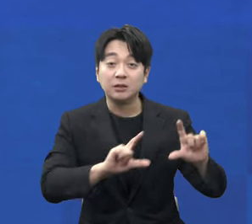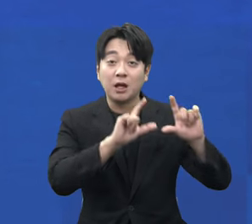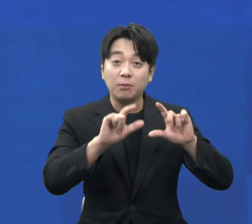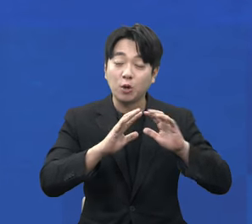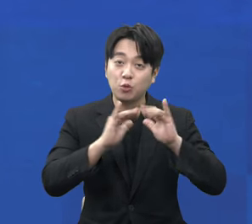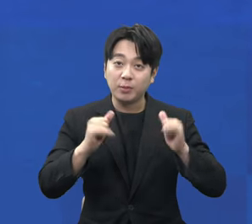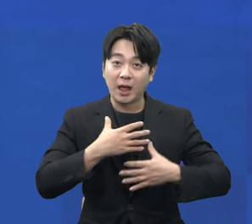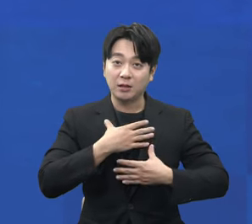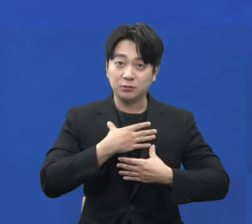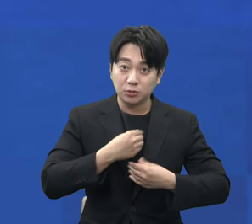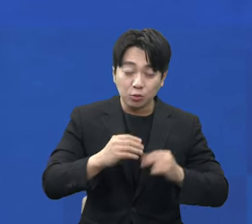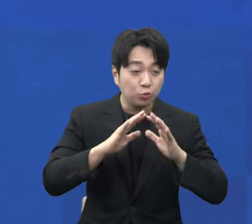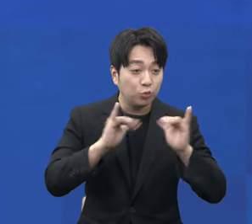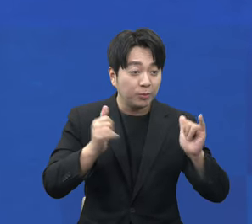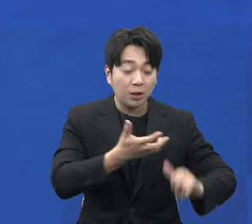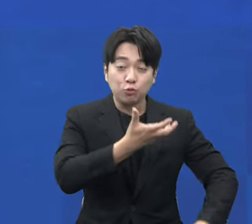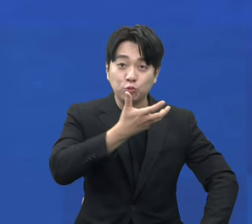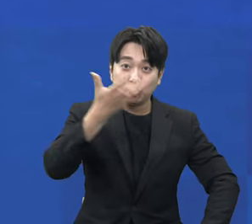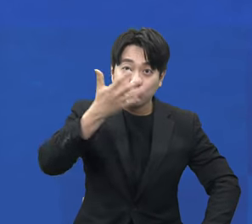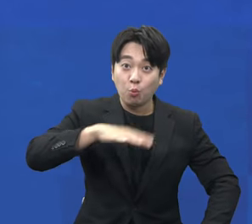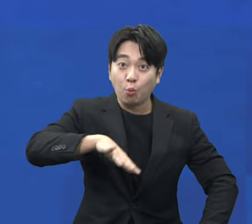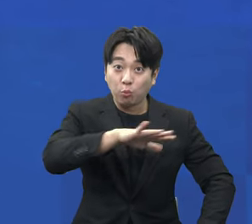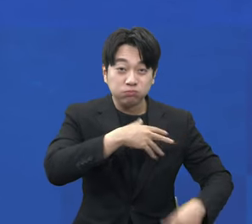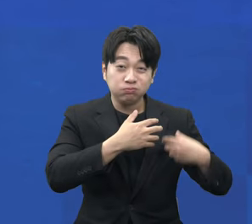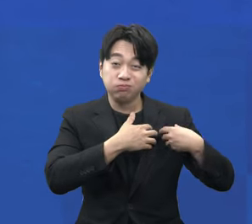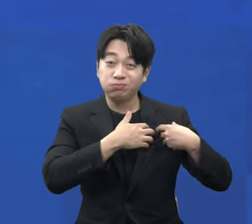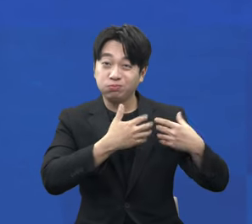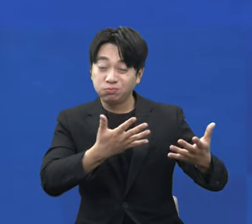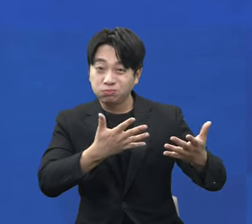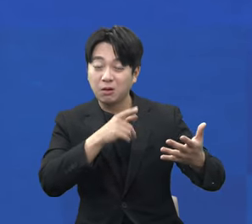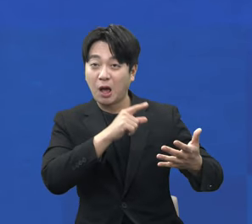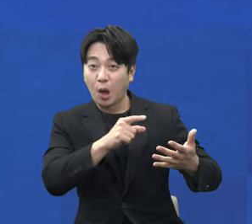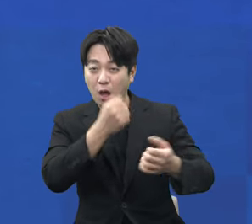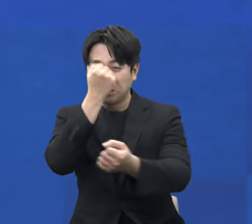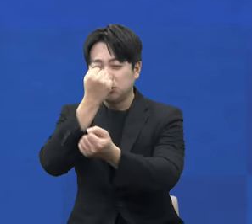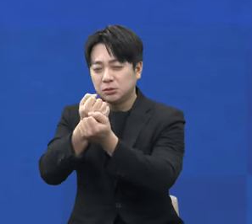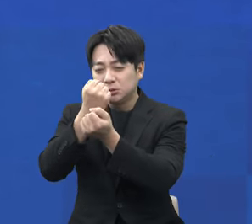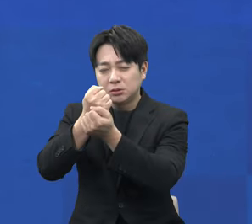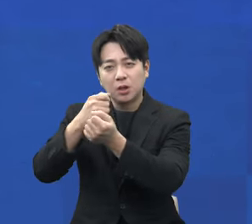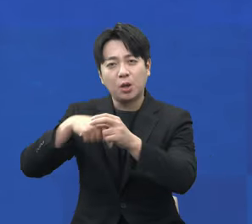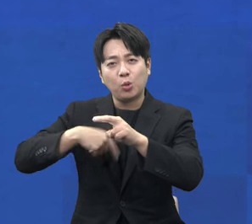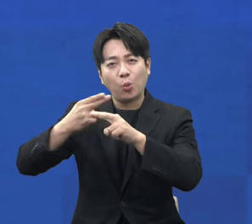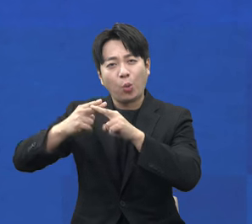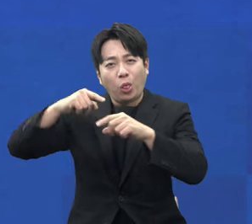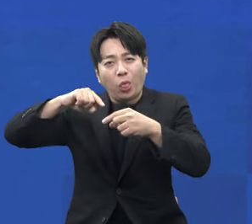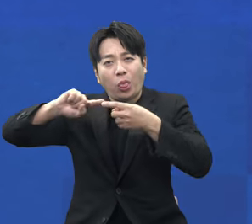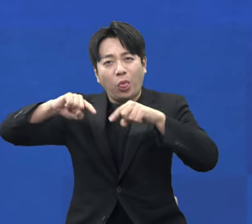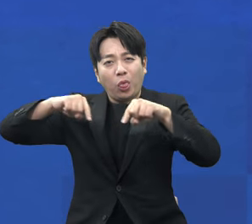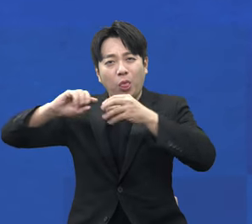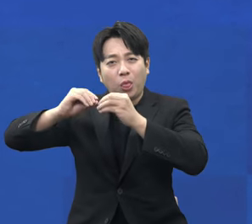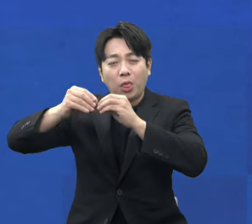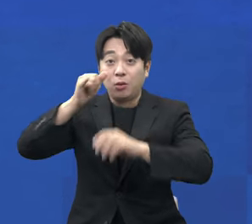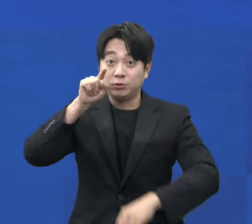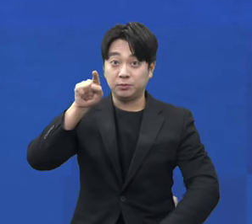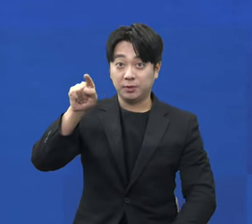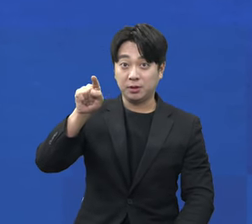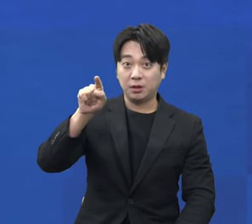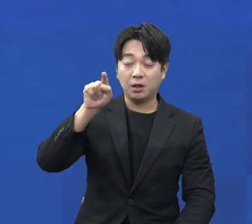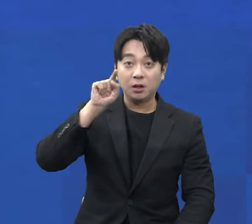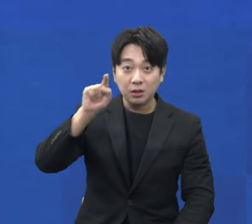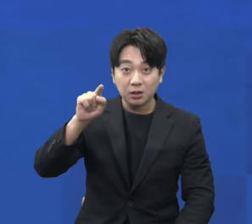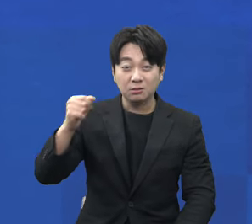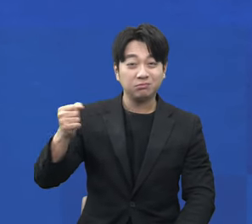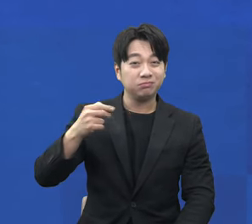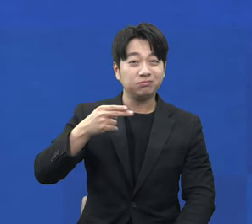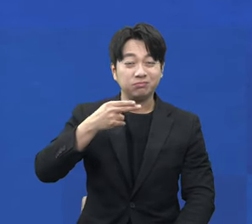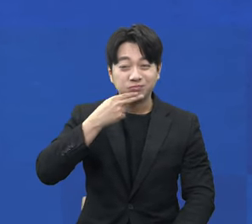꿈, 그 어느 것 하나 지키지 못하고 입맛대로 국정을 운영하고 있습니다. 현 정권의 무능과 독단으로